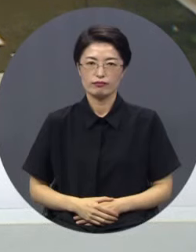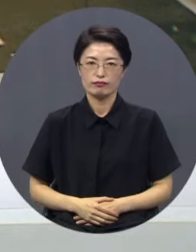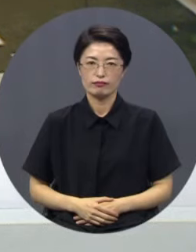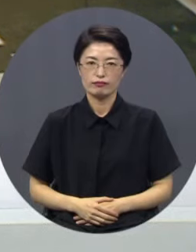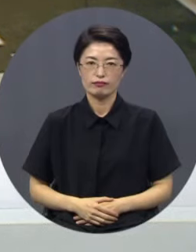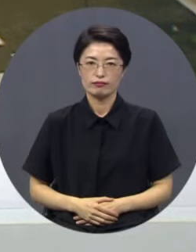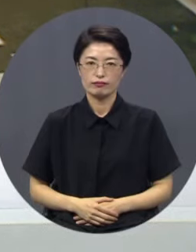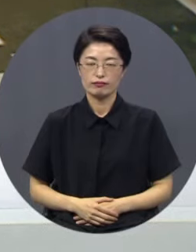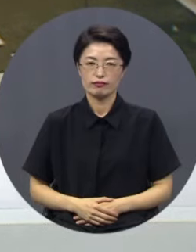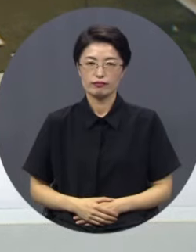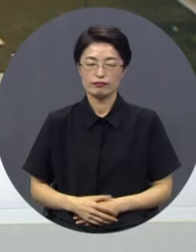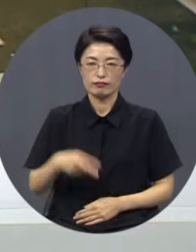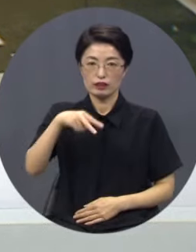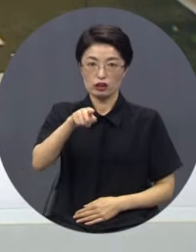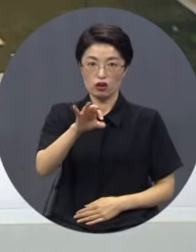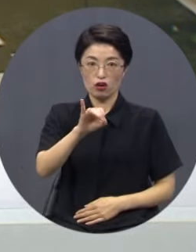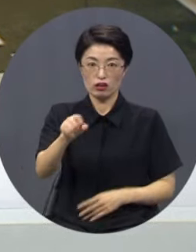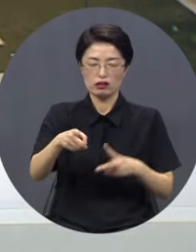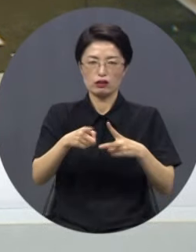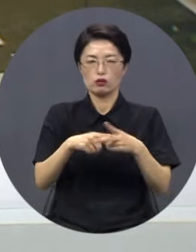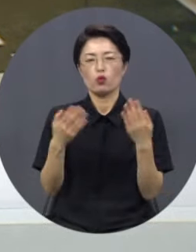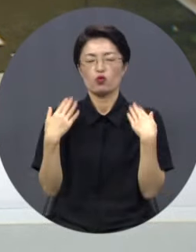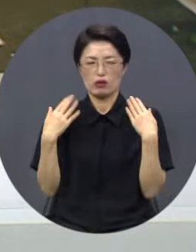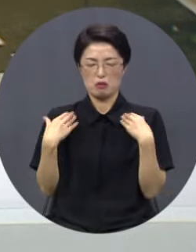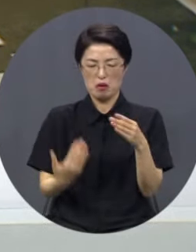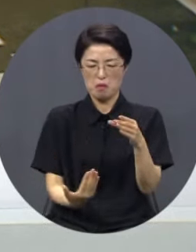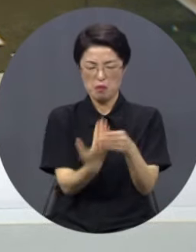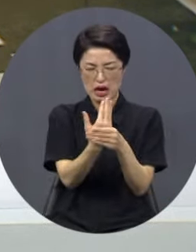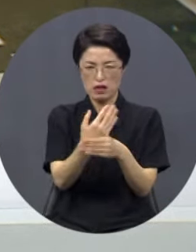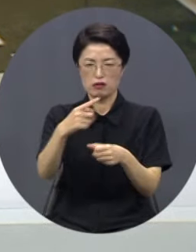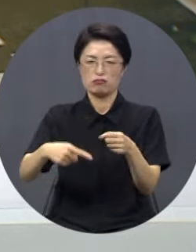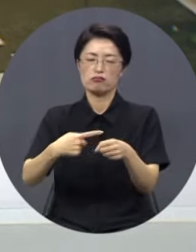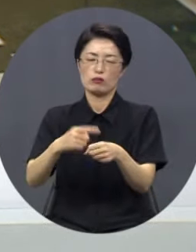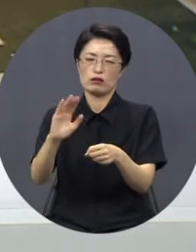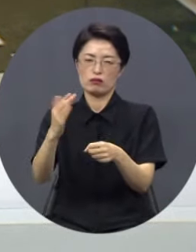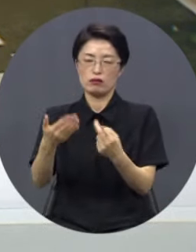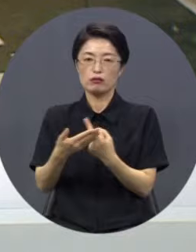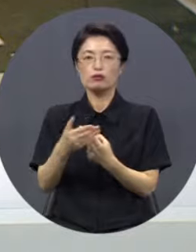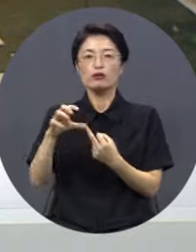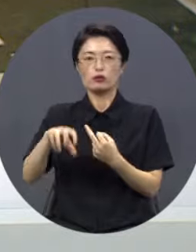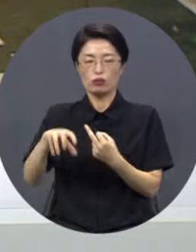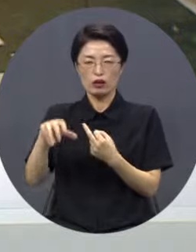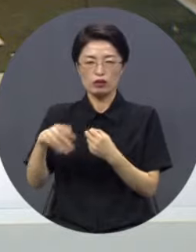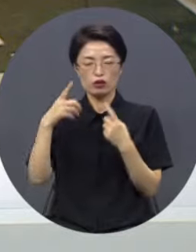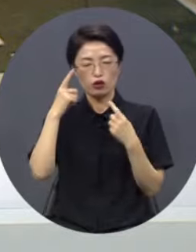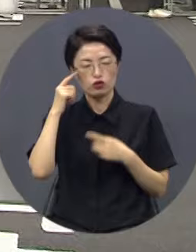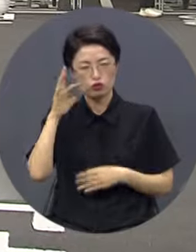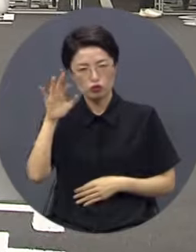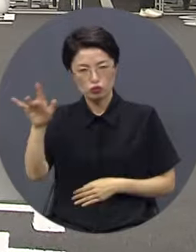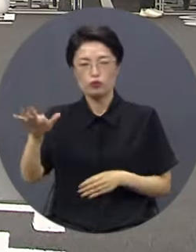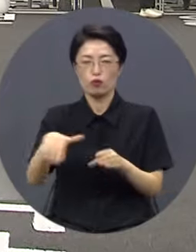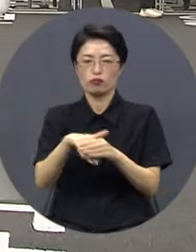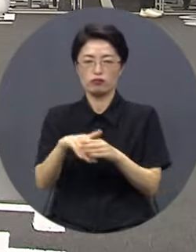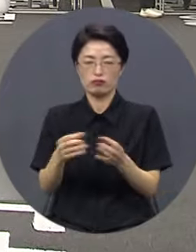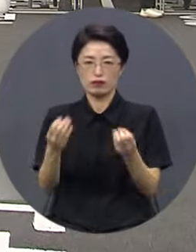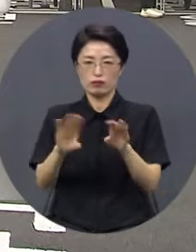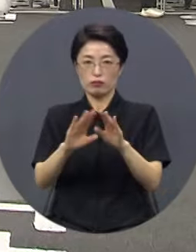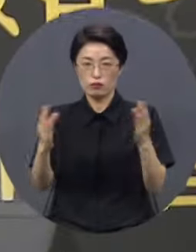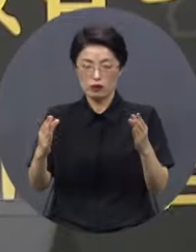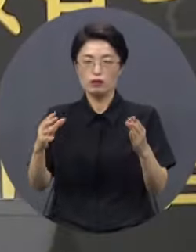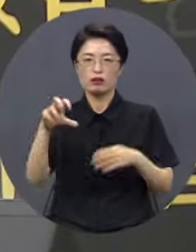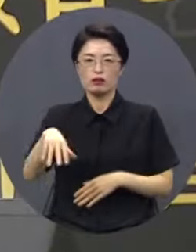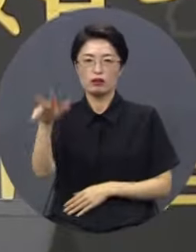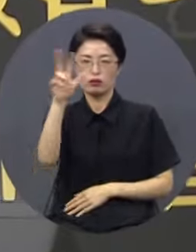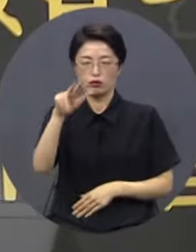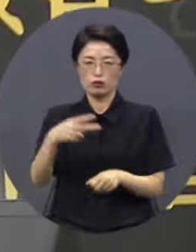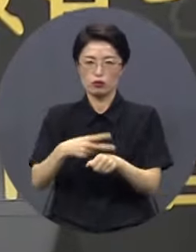있습니다 서초 사건 주기를 맞아 제주에서도 추모문화제가 열렸습니다 전교 와 제주도